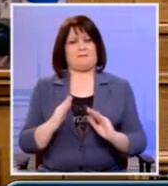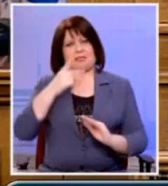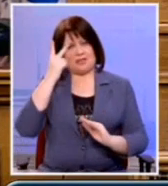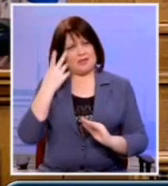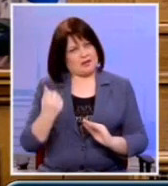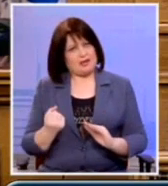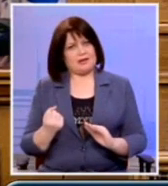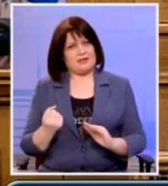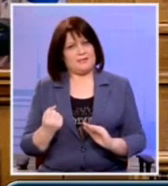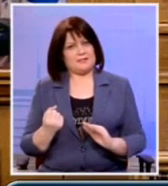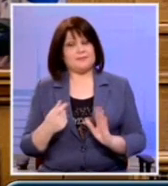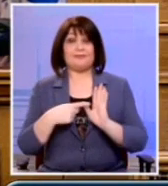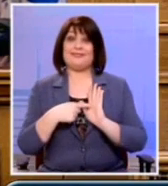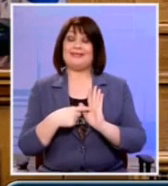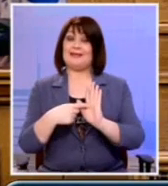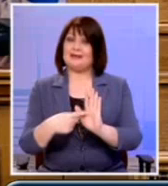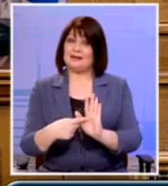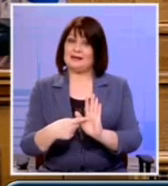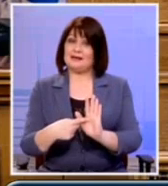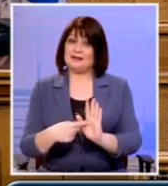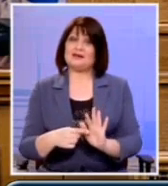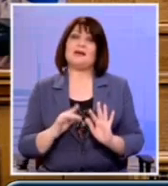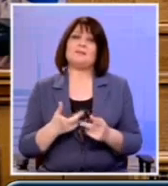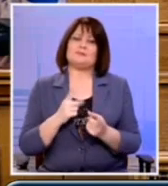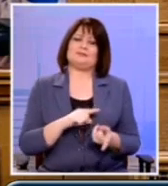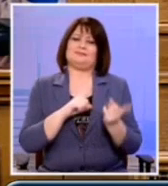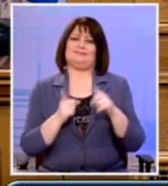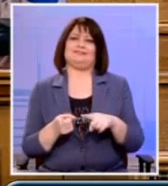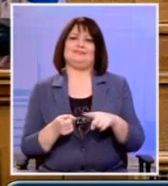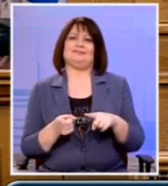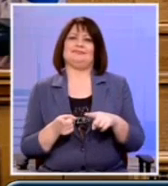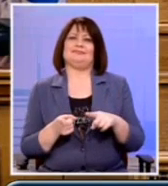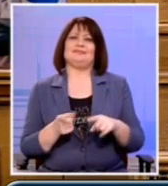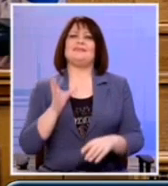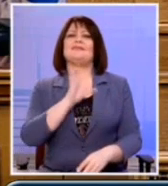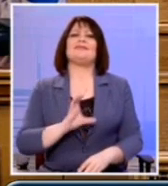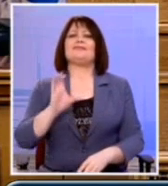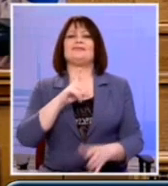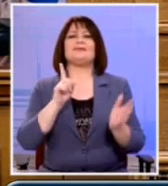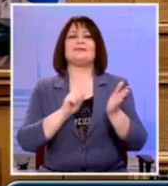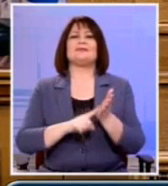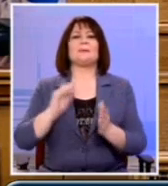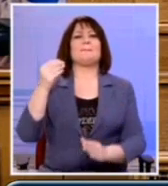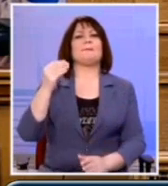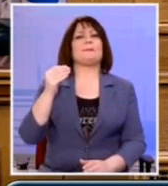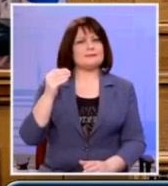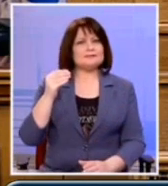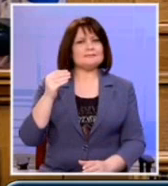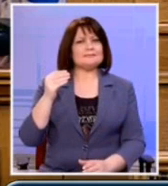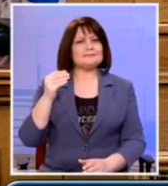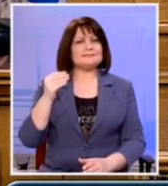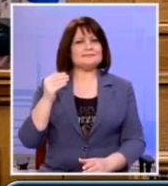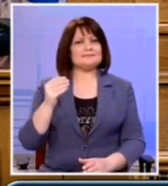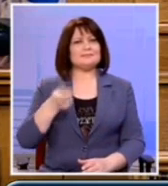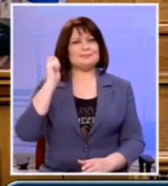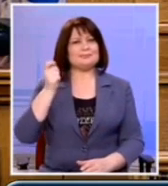δικαιωμάτων που έδειξαν πόσο αντίθετες στον ευρωπαϊκό νομικό πολιτισμό ήταν οι πολιτικές που